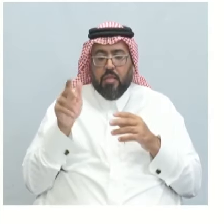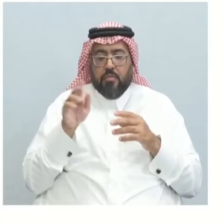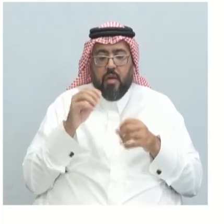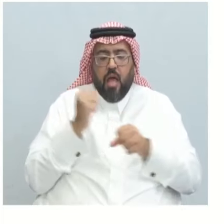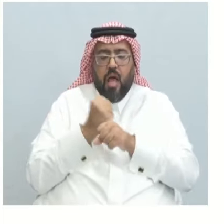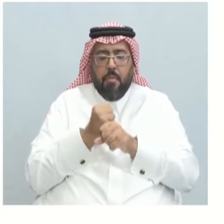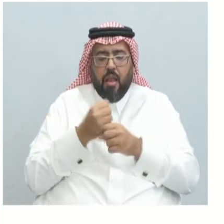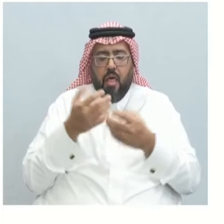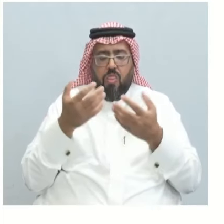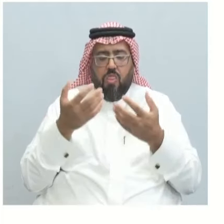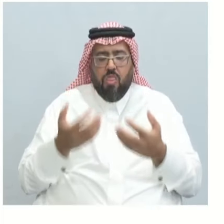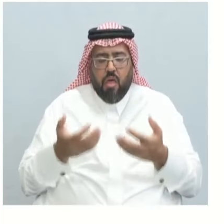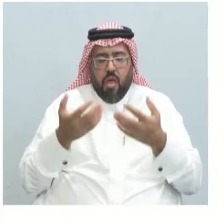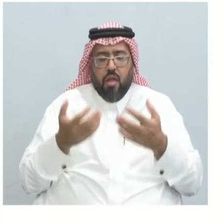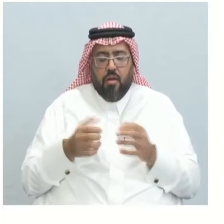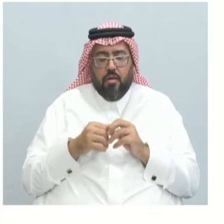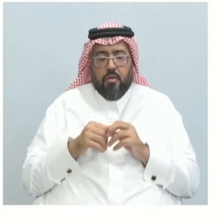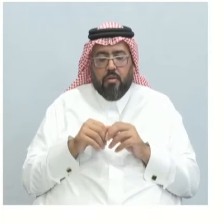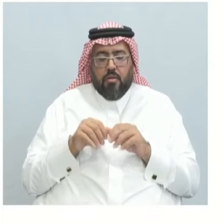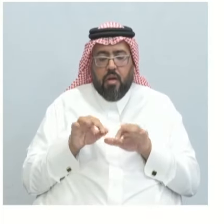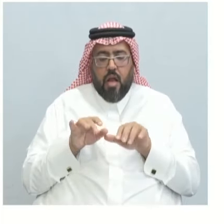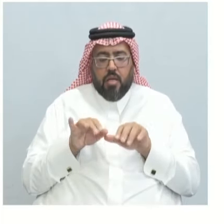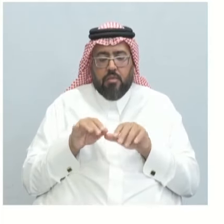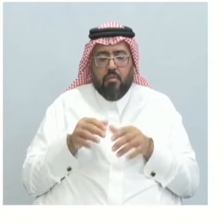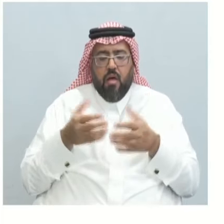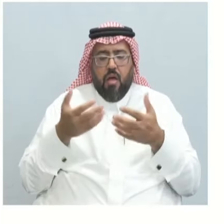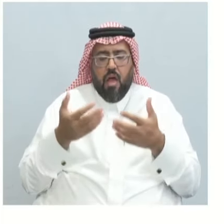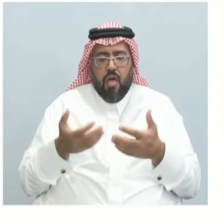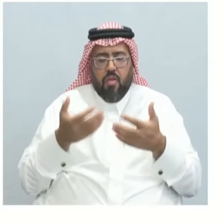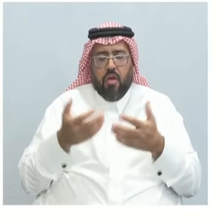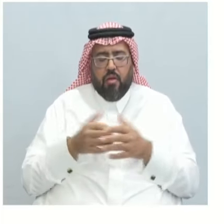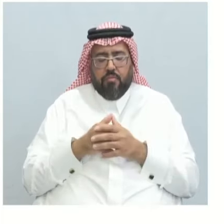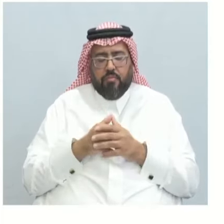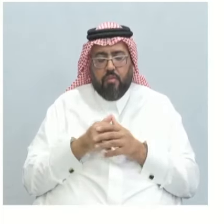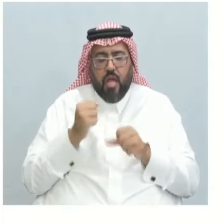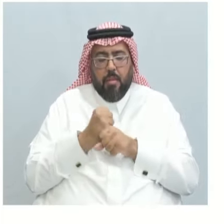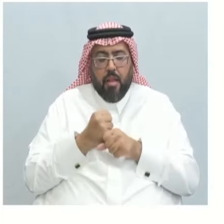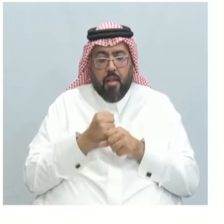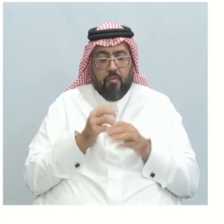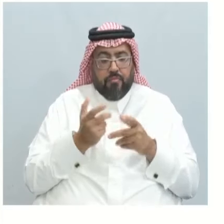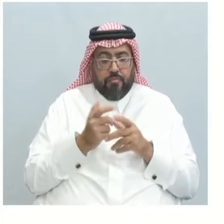يعمل ببطء ما هو الحل او ما هي طريقه التعامل